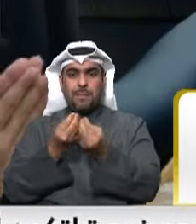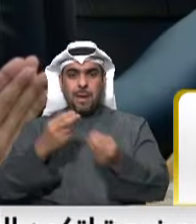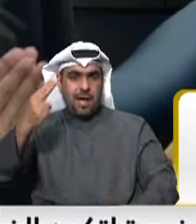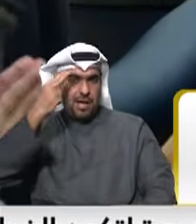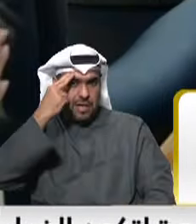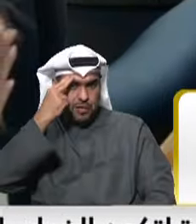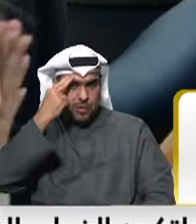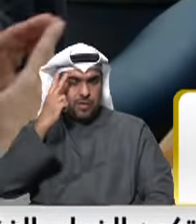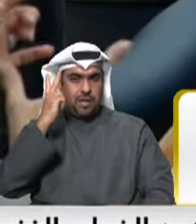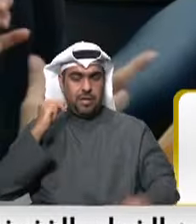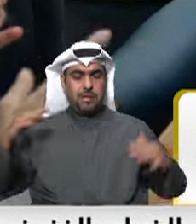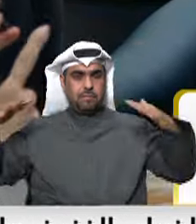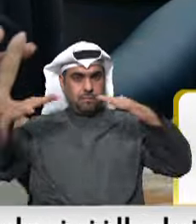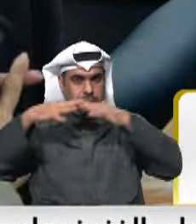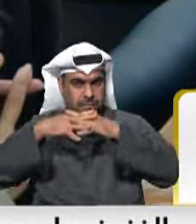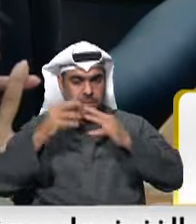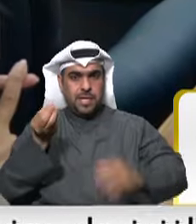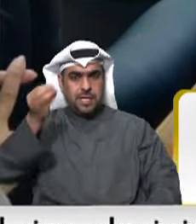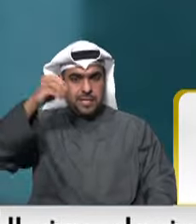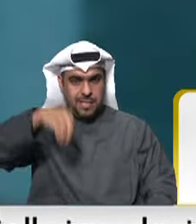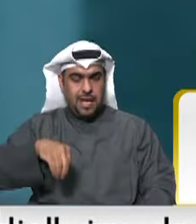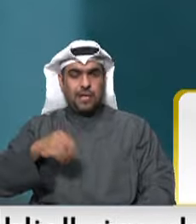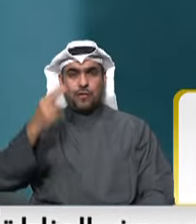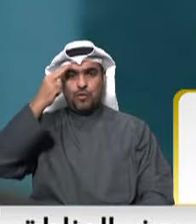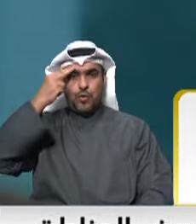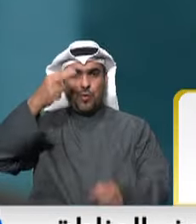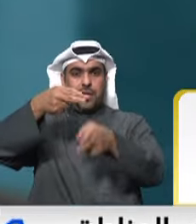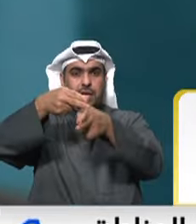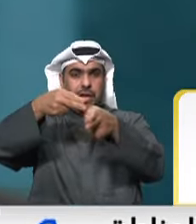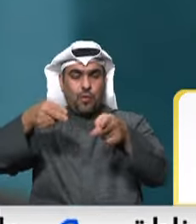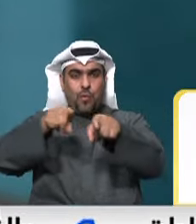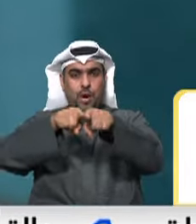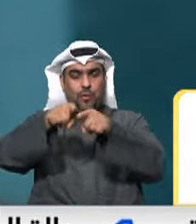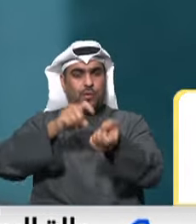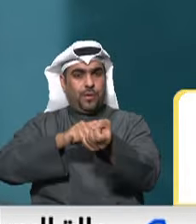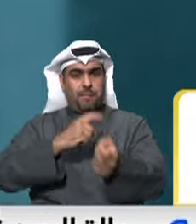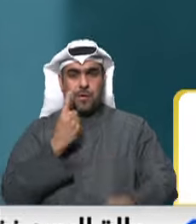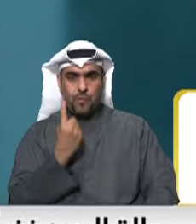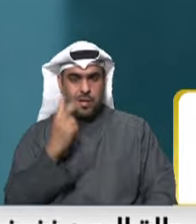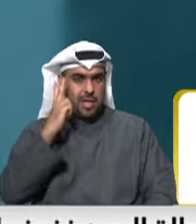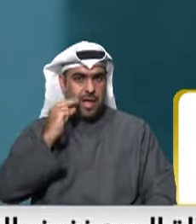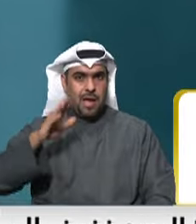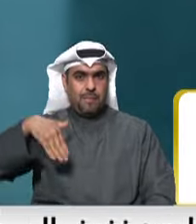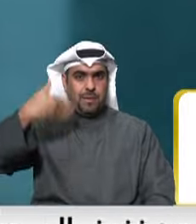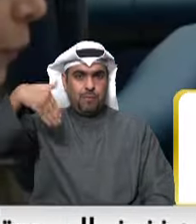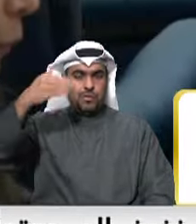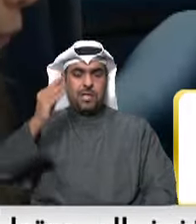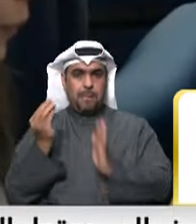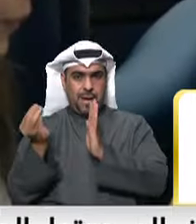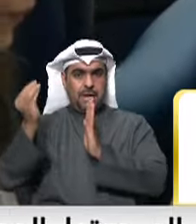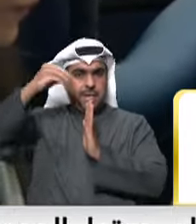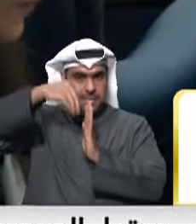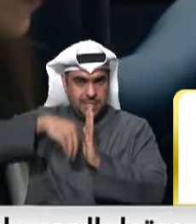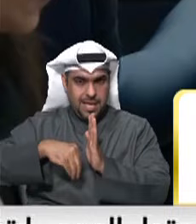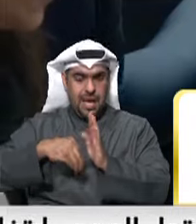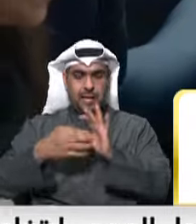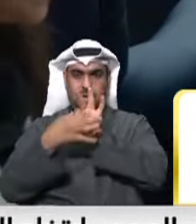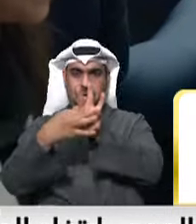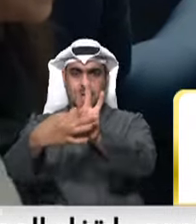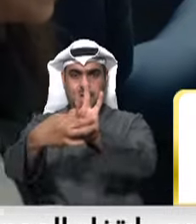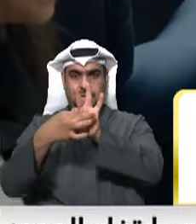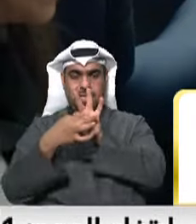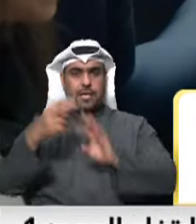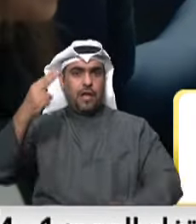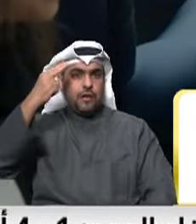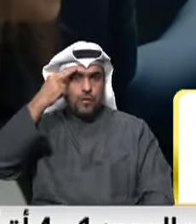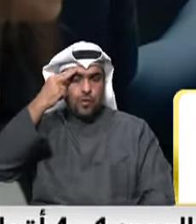والروابط الاخويه المتينه بين البلدين الشقيقين وبحث سبل تعزيز التنسيق الثنائي المستمر بما يخدم